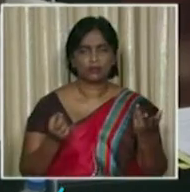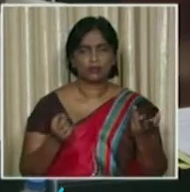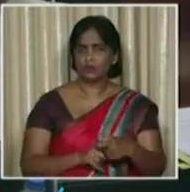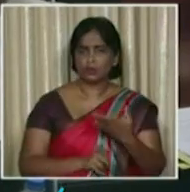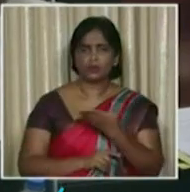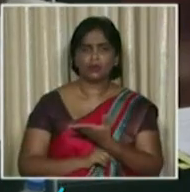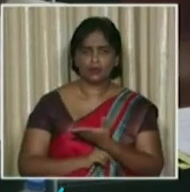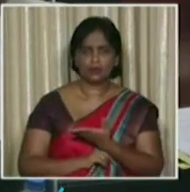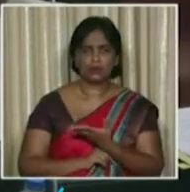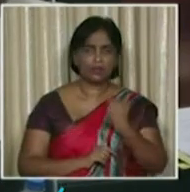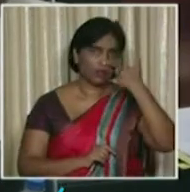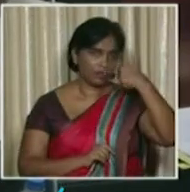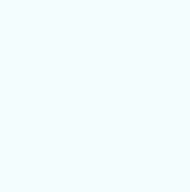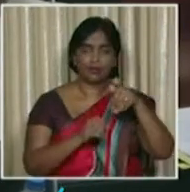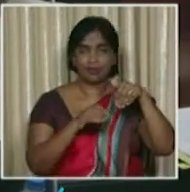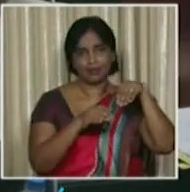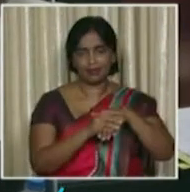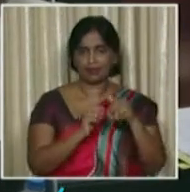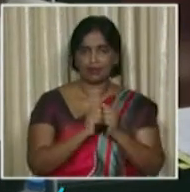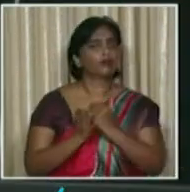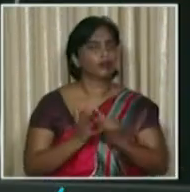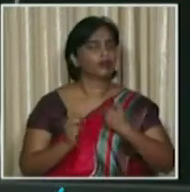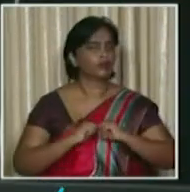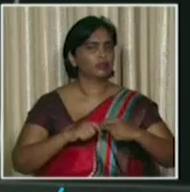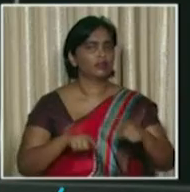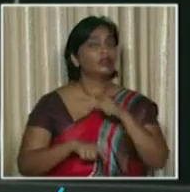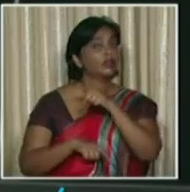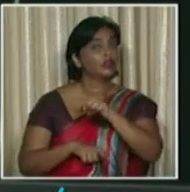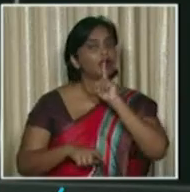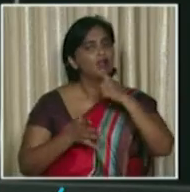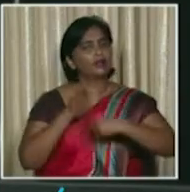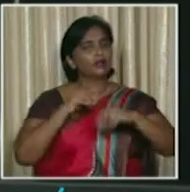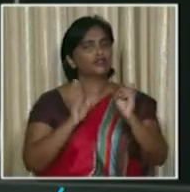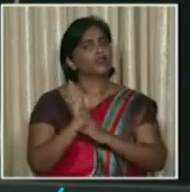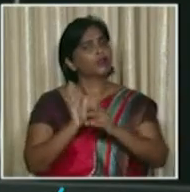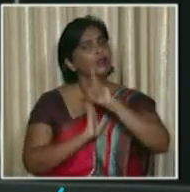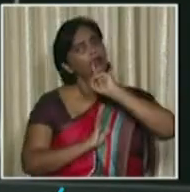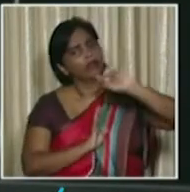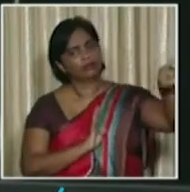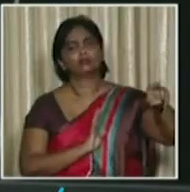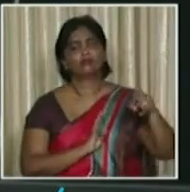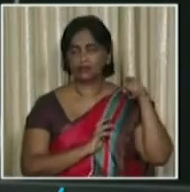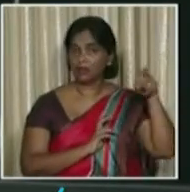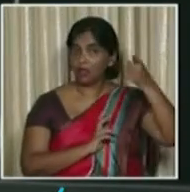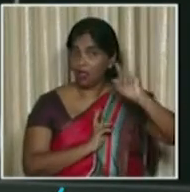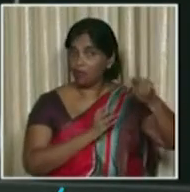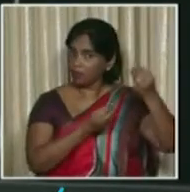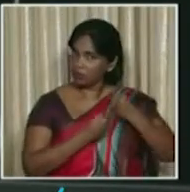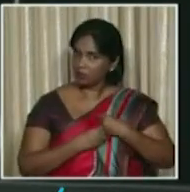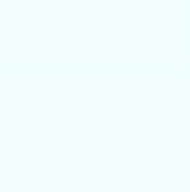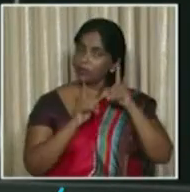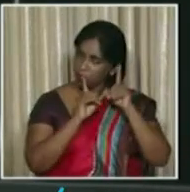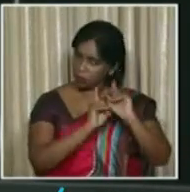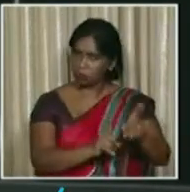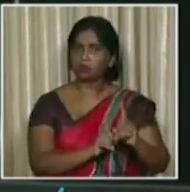වඩා දරුණුයි දැන් තෙල් සංස්ථාය වැඩ කරන කෙනෙක් කොහි ගිහිල්ලා වැඩ කරන්නද ඔබතුමාලා ගිහිල්ලා මැතිවරණ කොමිසමට ඔය කරුණු ටික ඉදිරිපත් කළා ඒගොල්ලෝ නිර්දේශයක් එවුවොත් එතනම තියන්න